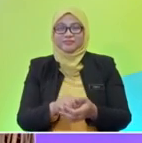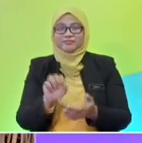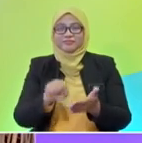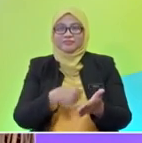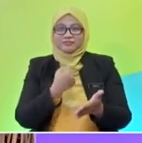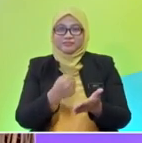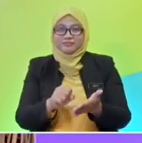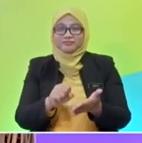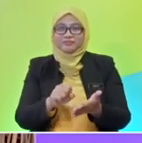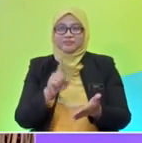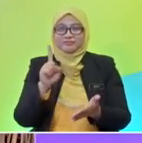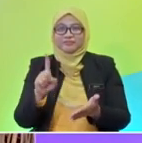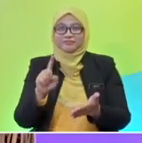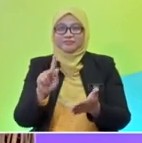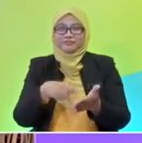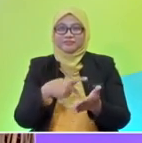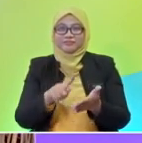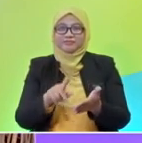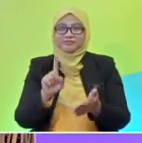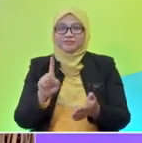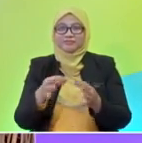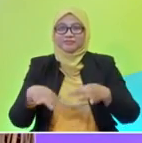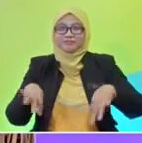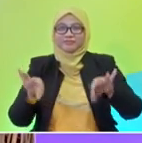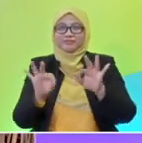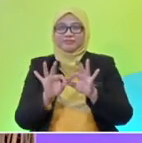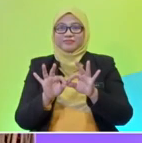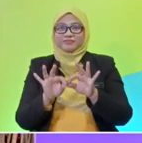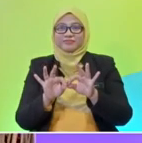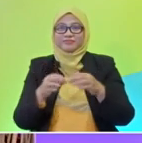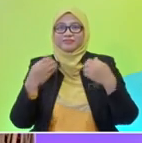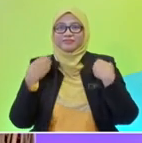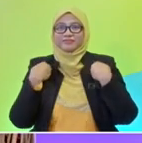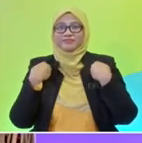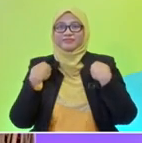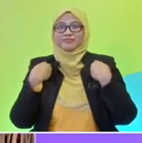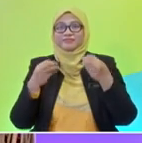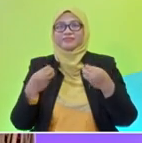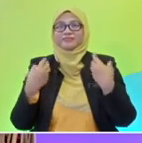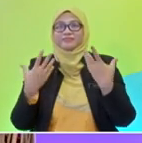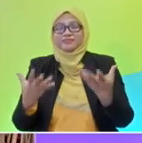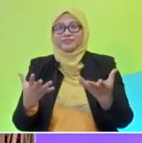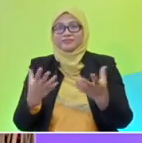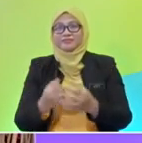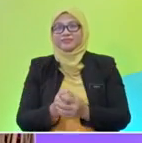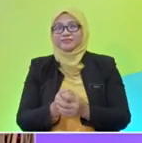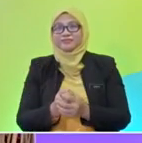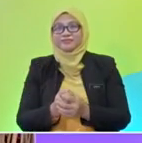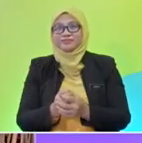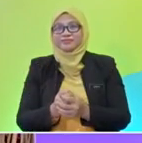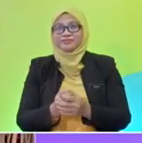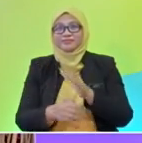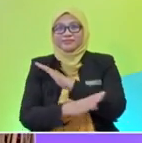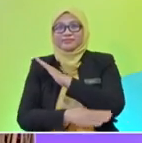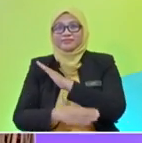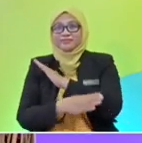puisi tentang cerita yang mengandungi macam-macam unsur. Okay, ada yang berkaitan dengan unsur kenegaraan,